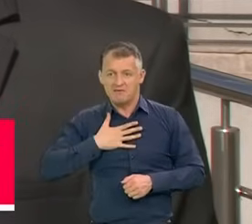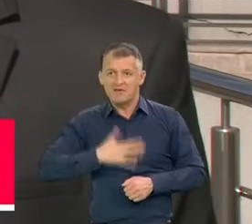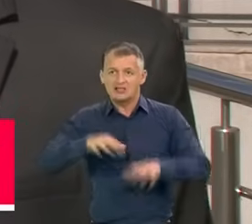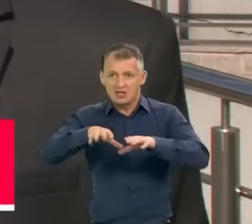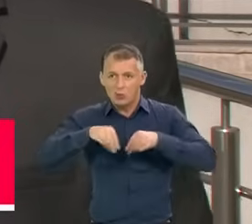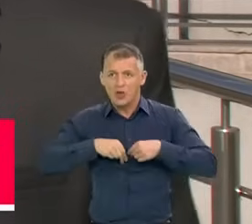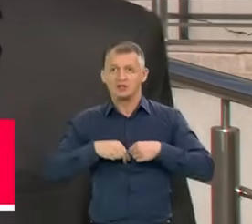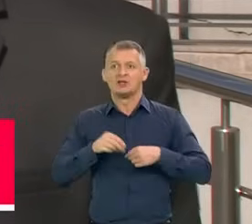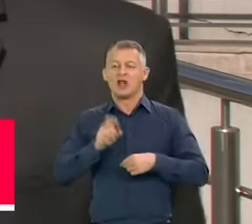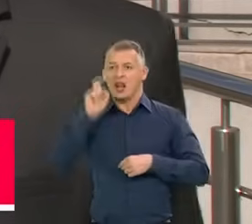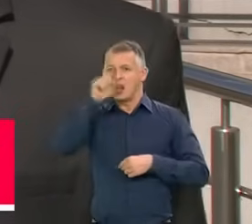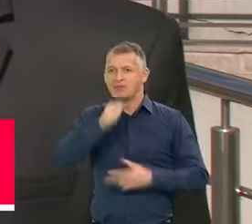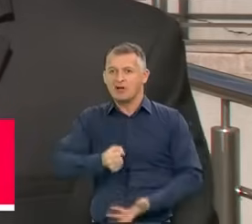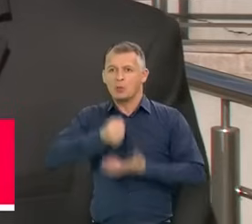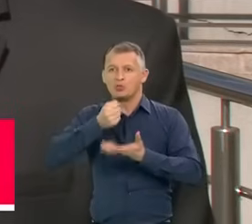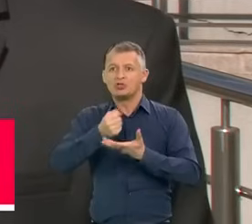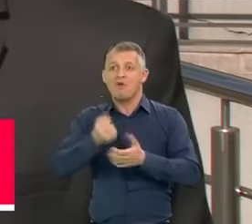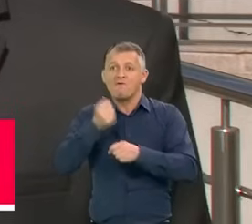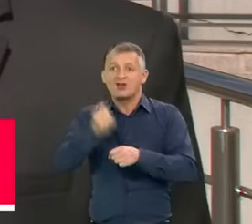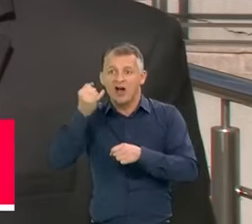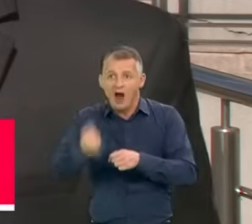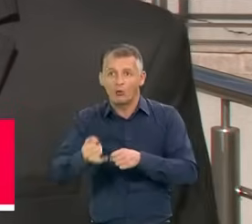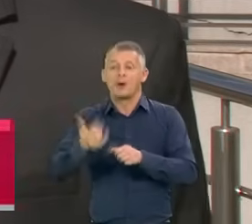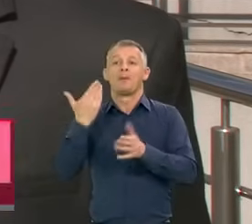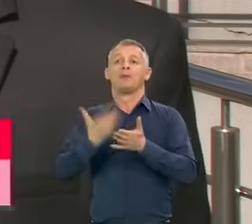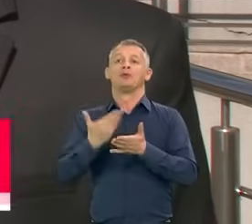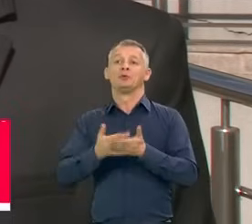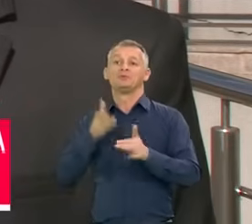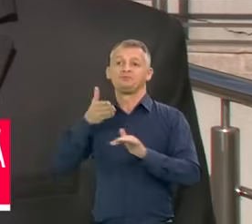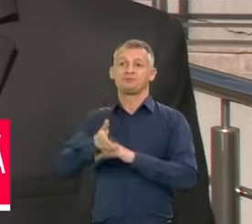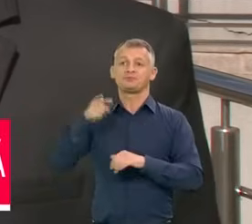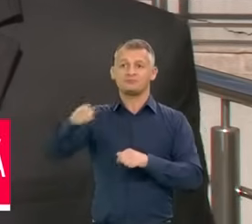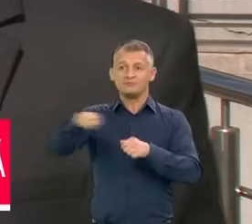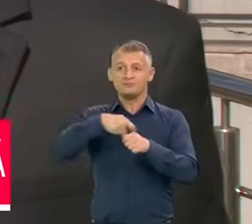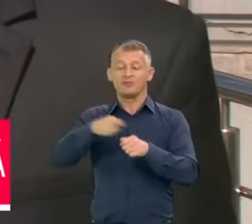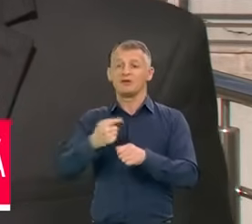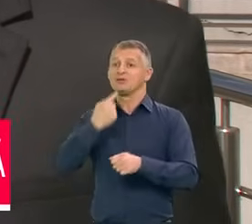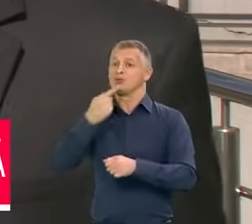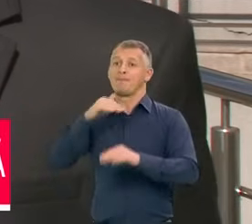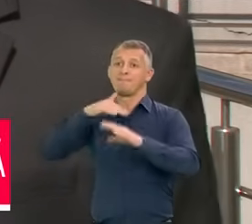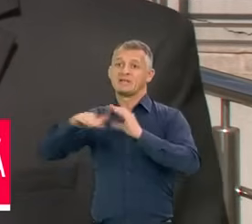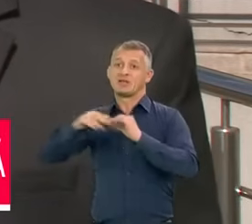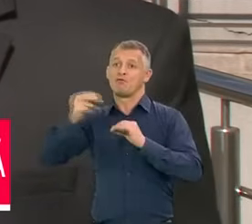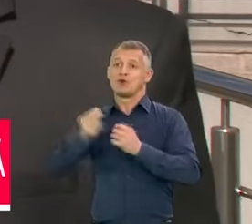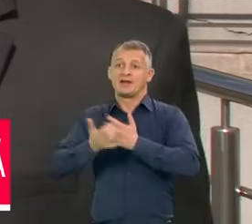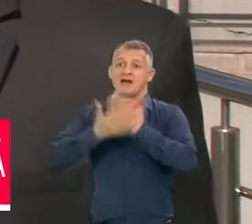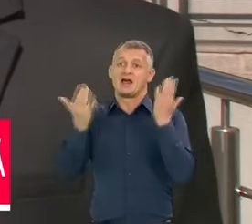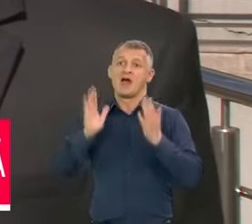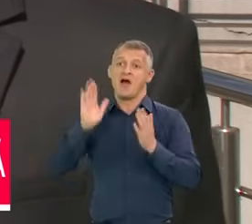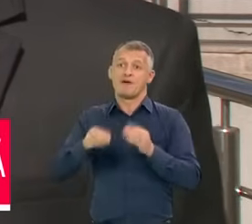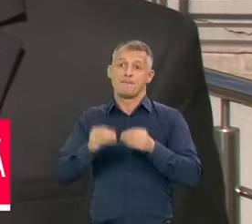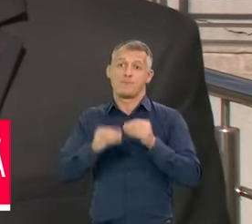bugetar însă o face acum tocmai pentru că prin această rectificare transmite un mesaj foarte clar avem